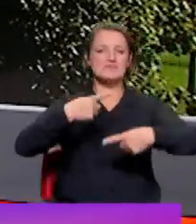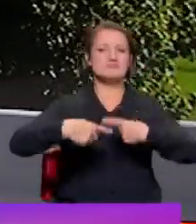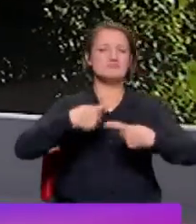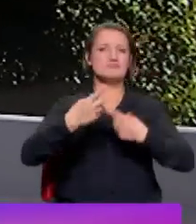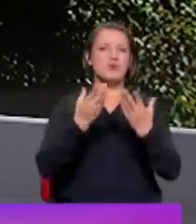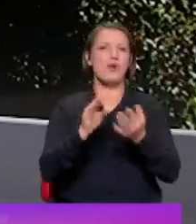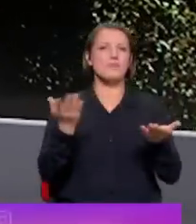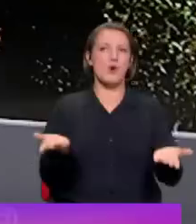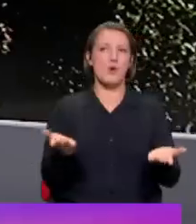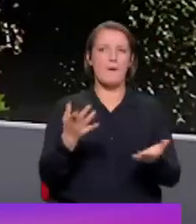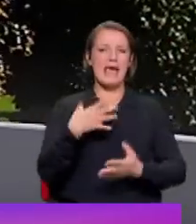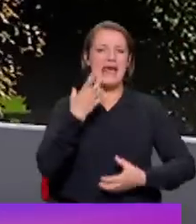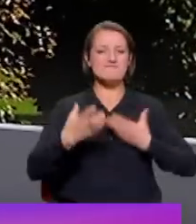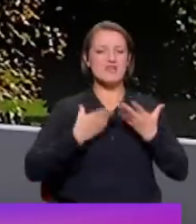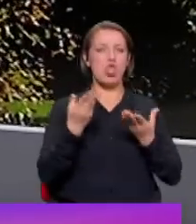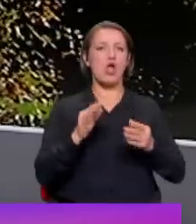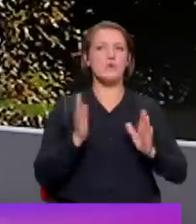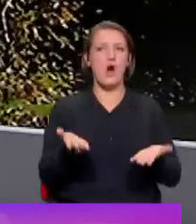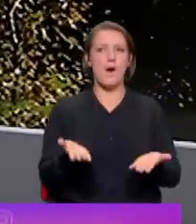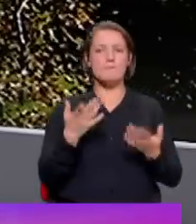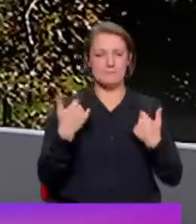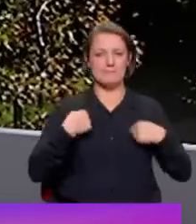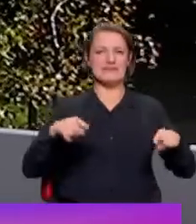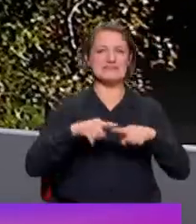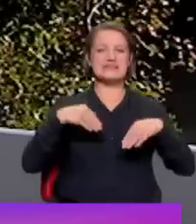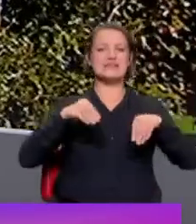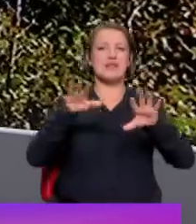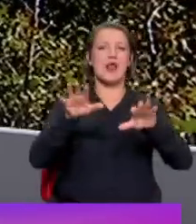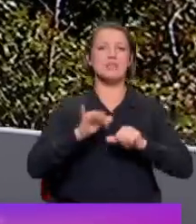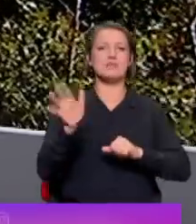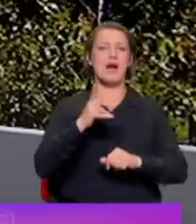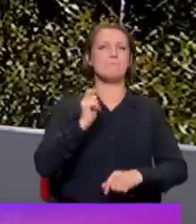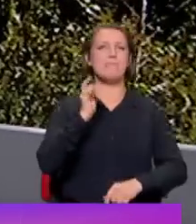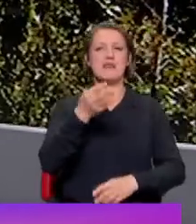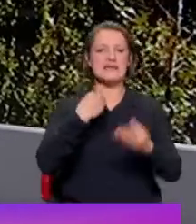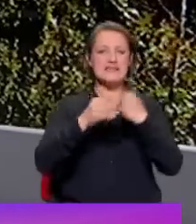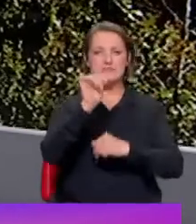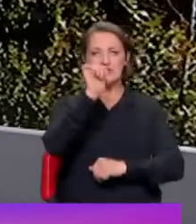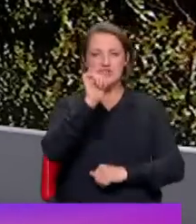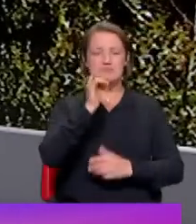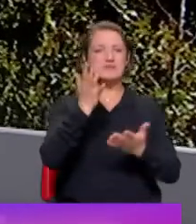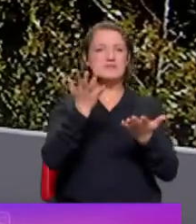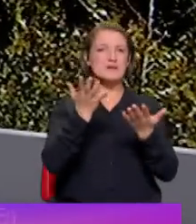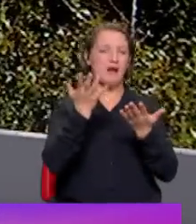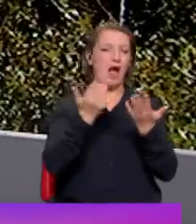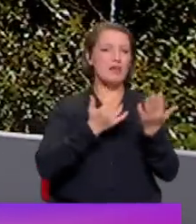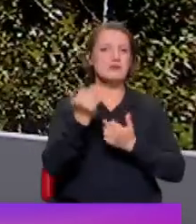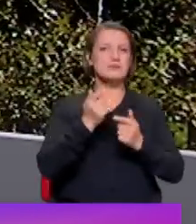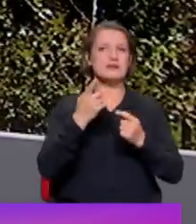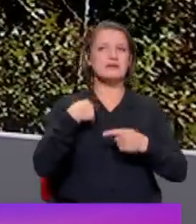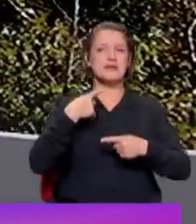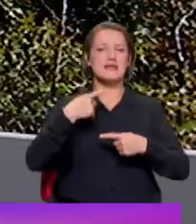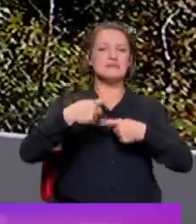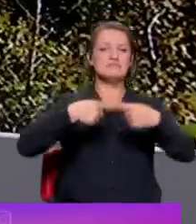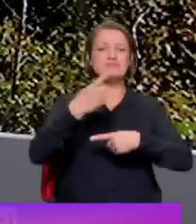sonraki nesli bu işe heveslendiren ve biz de satın aldığımızı daha pahalıya yediğimiz için neslimizi sağlıklı ve